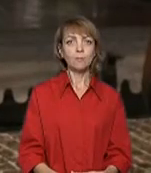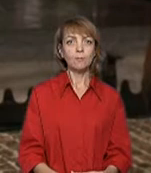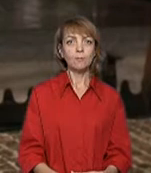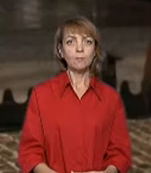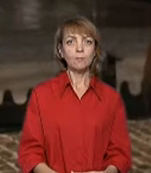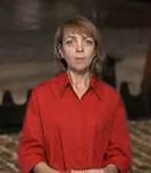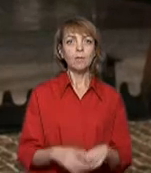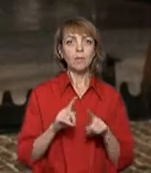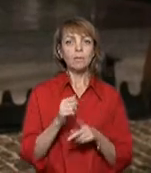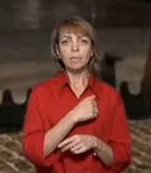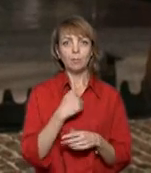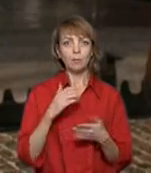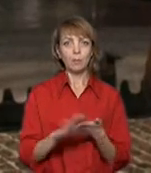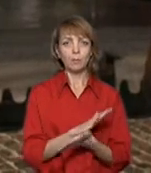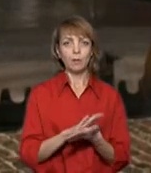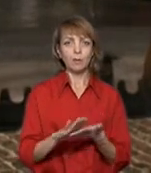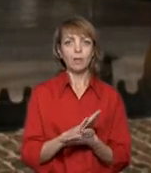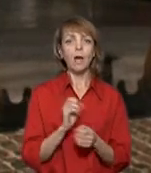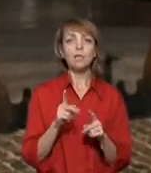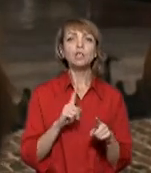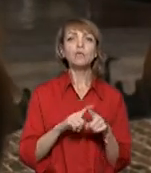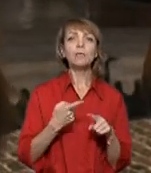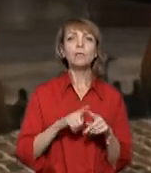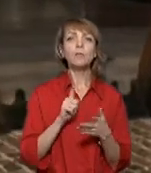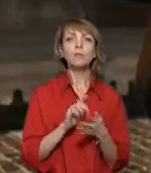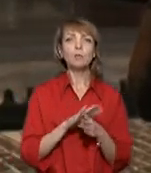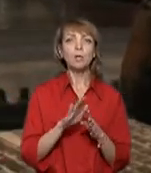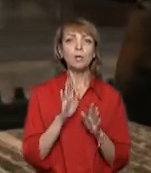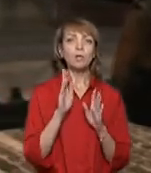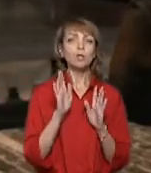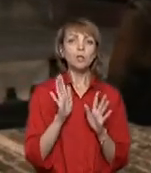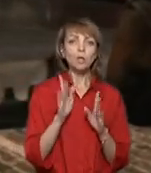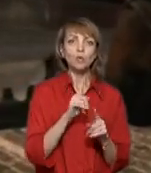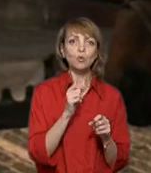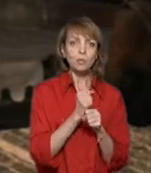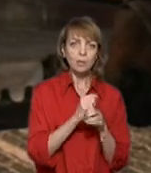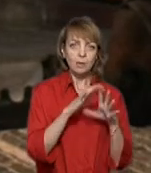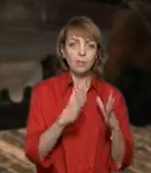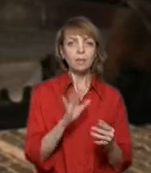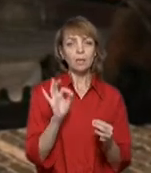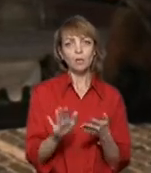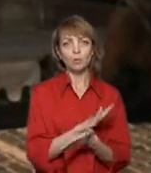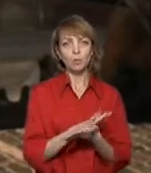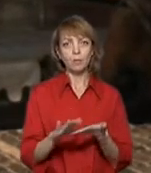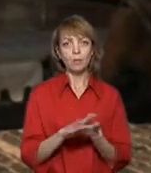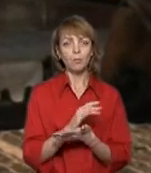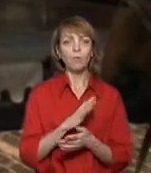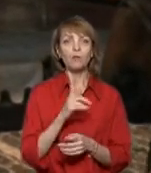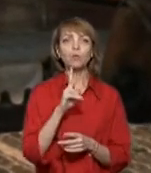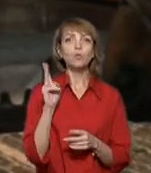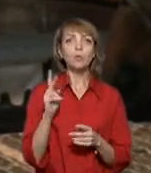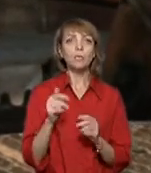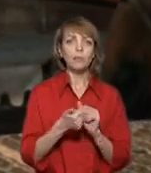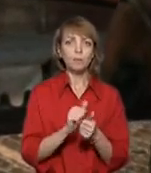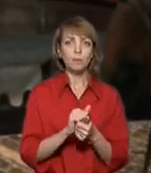Так, самі прибираємо. А як швидко це має бути? Тільки-но наробили, одразу прибираємо. Буває, що хтось